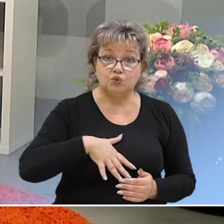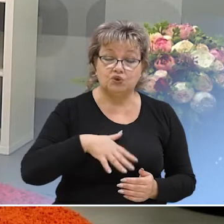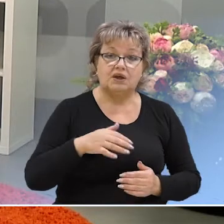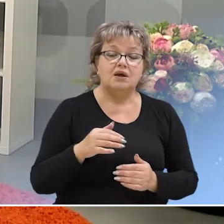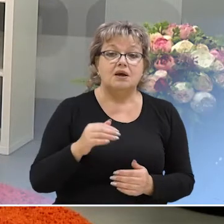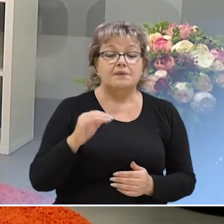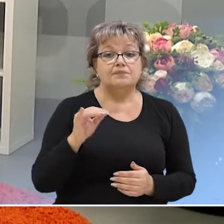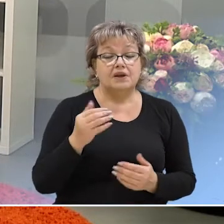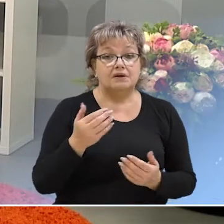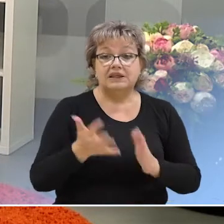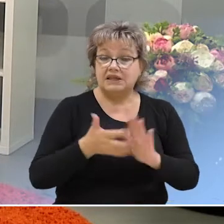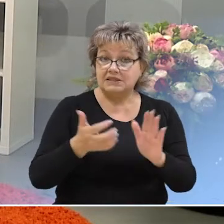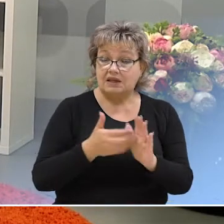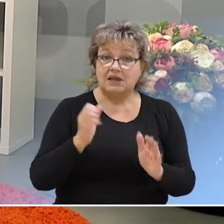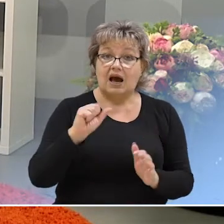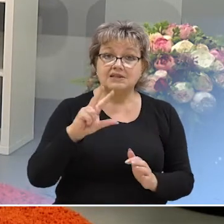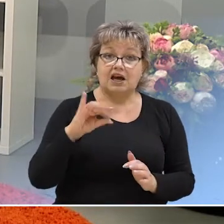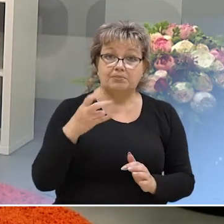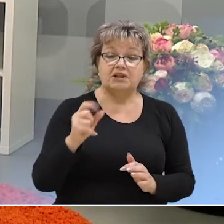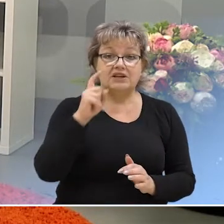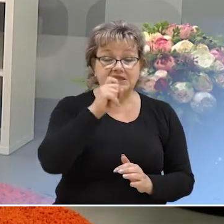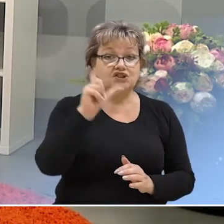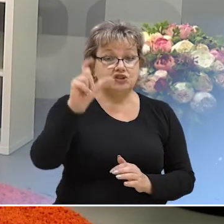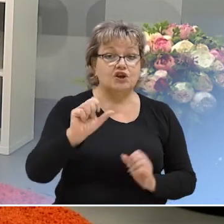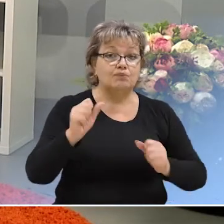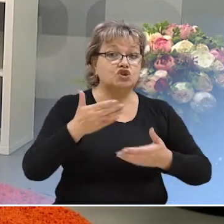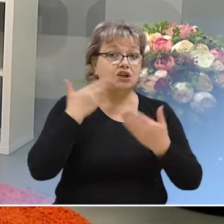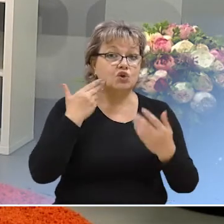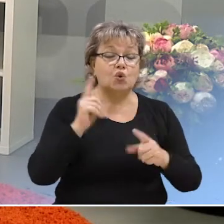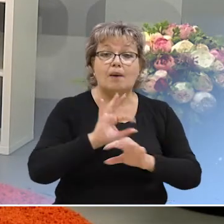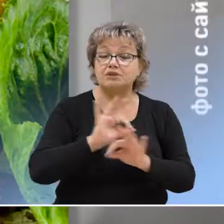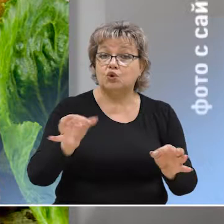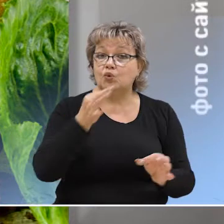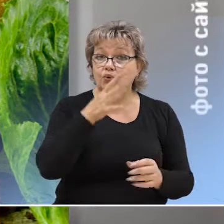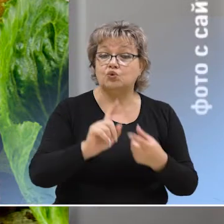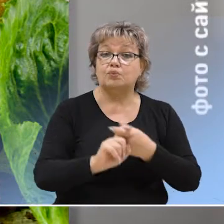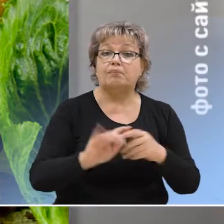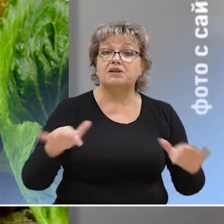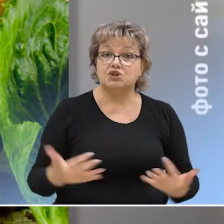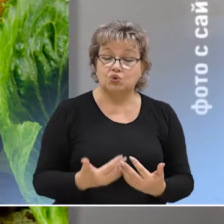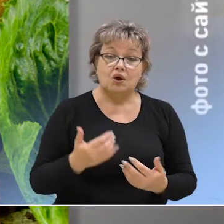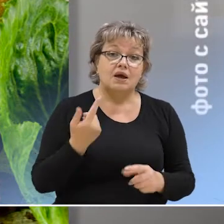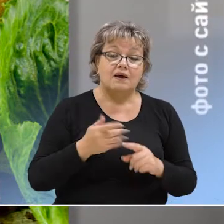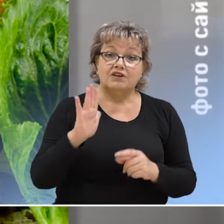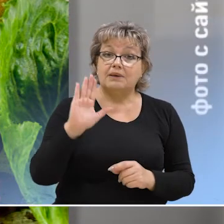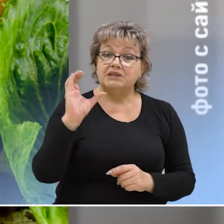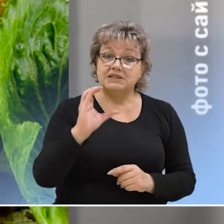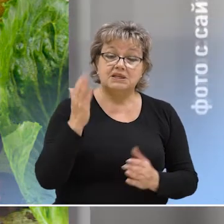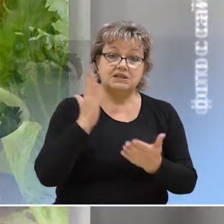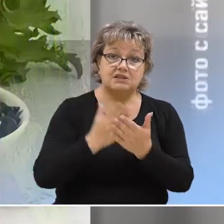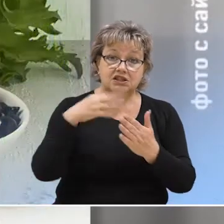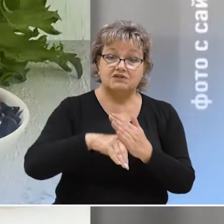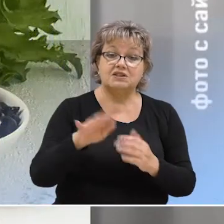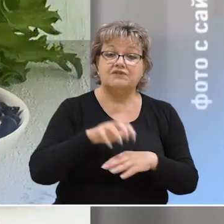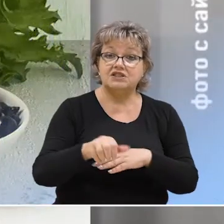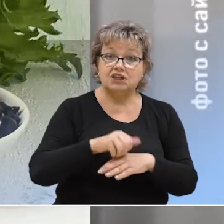внутрь нашего организма. При недостатке аскорбиновой кислоты человек легко может подхватить абсолютно любую простуду. Итак, витамин С